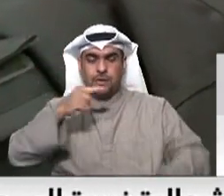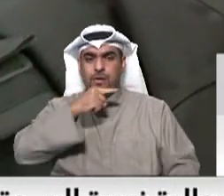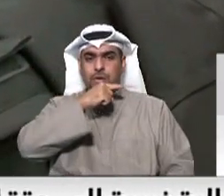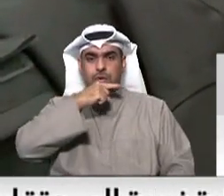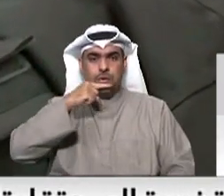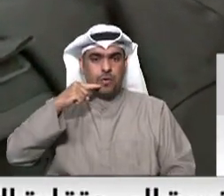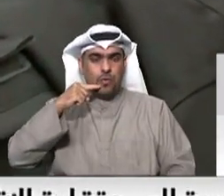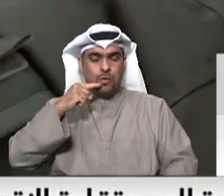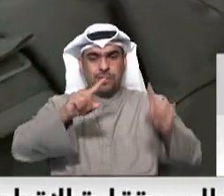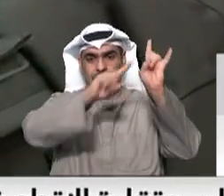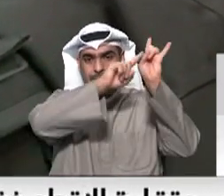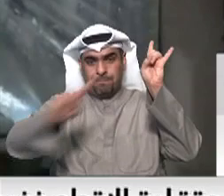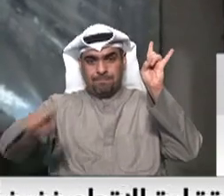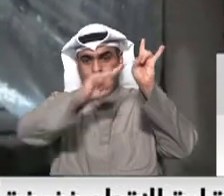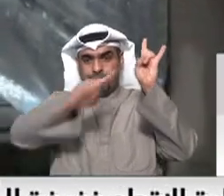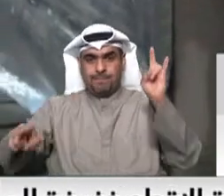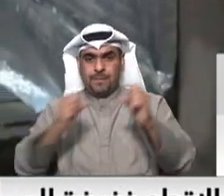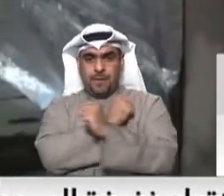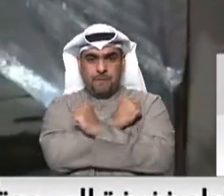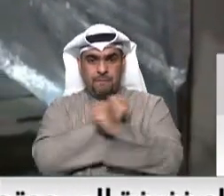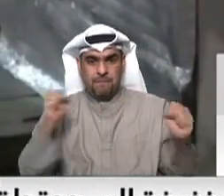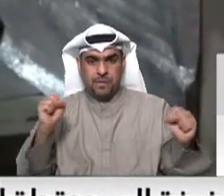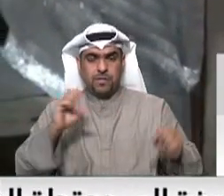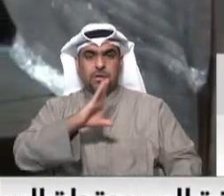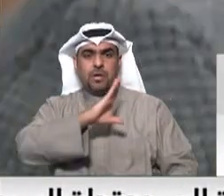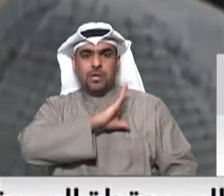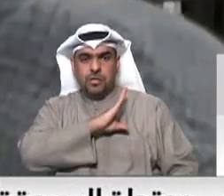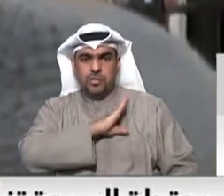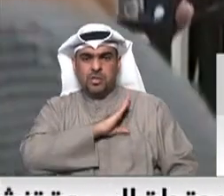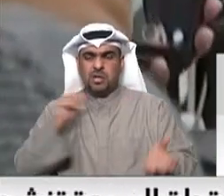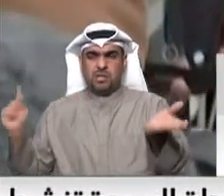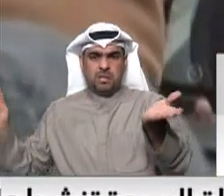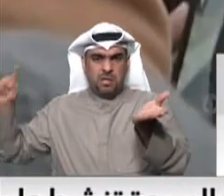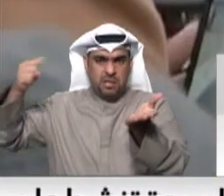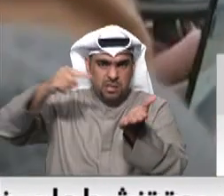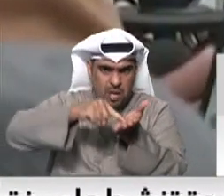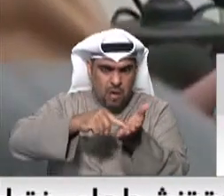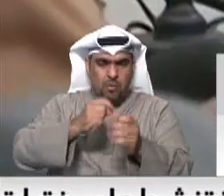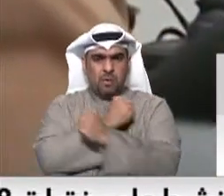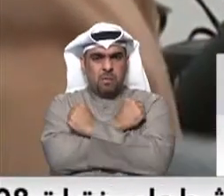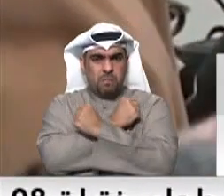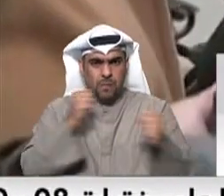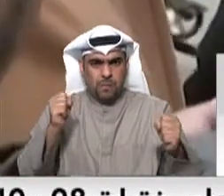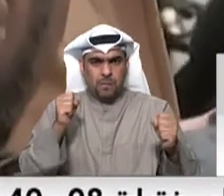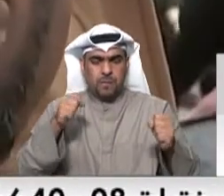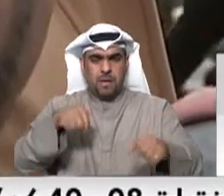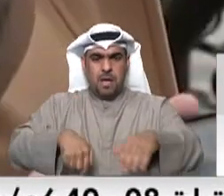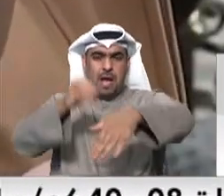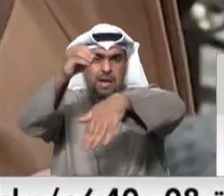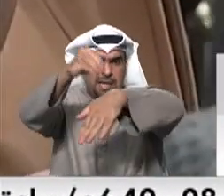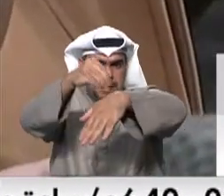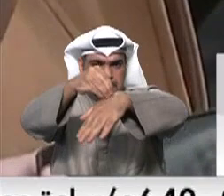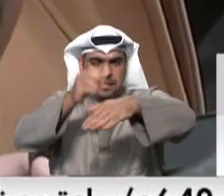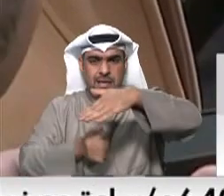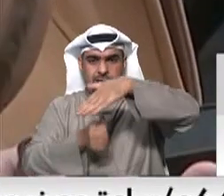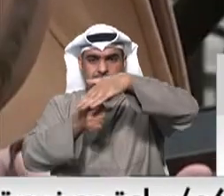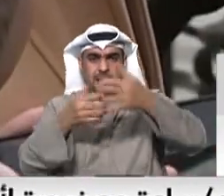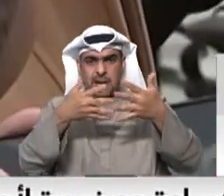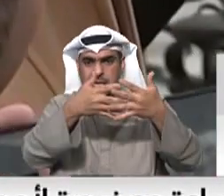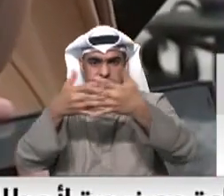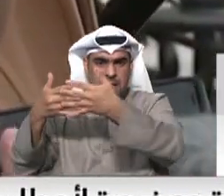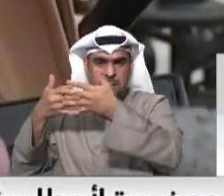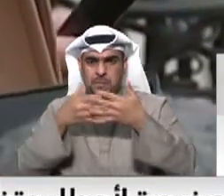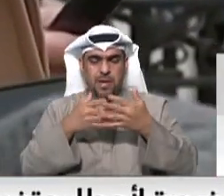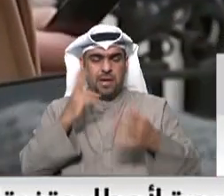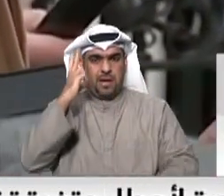انواع الاسلحه تقريبا في ترسانتها مناشدا الرئيس الامريكي جو بايدن الكونجرس على اتخاذ خطوات طارئه